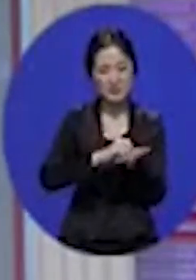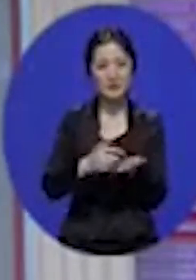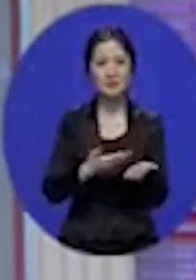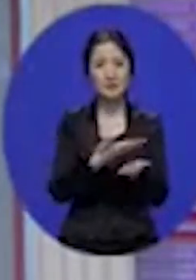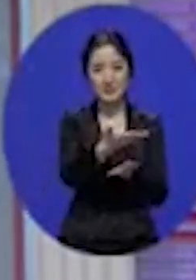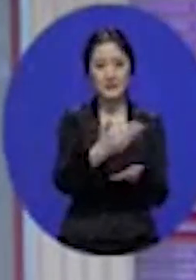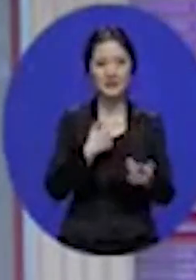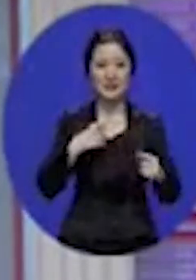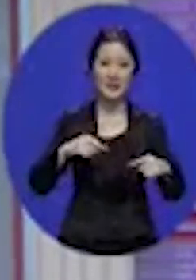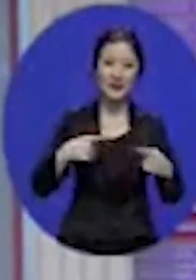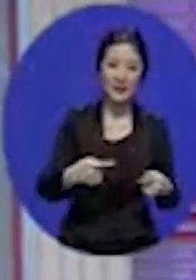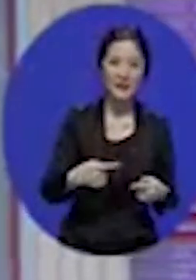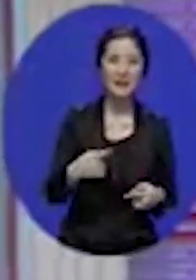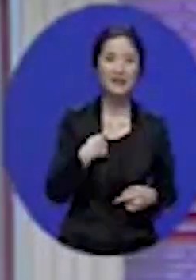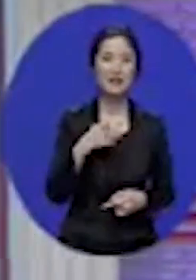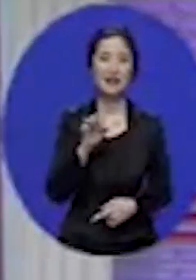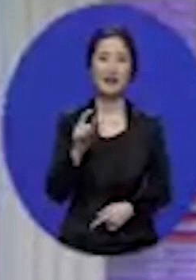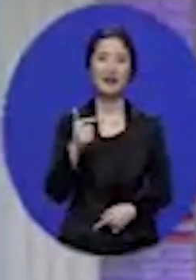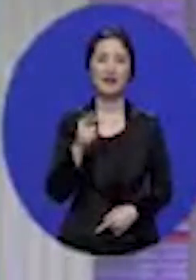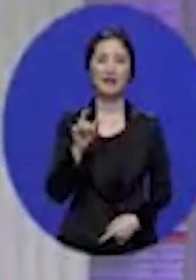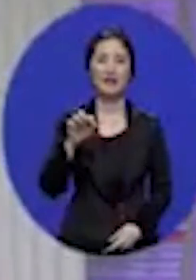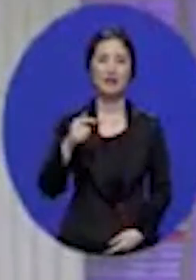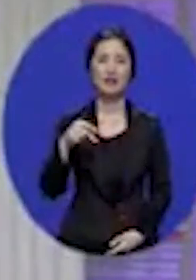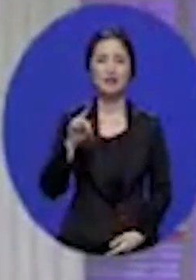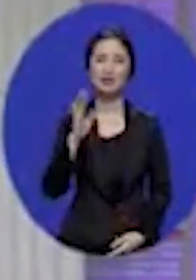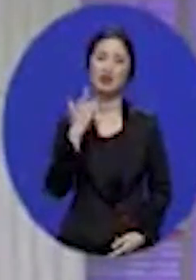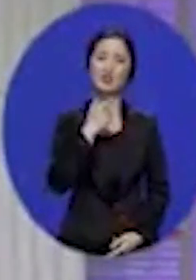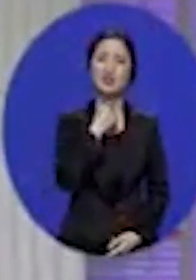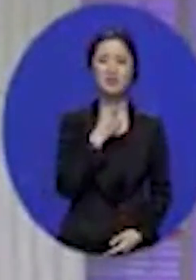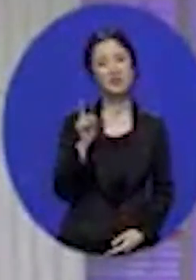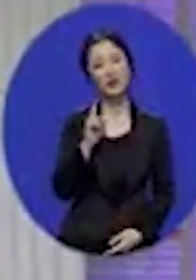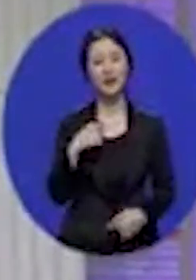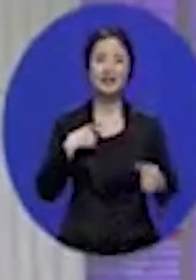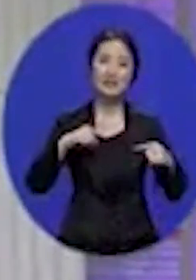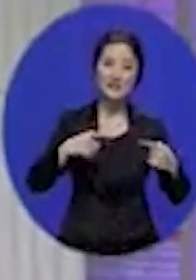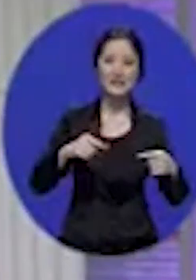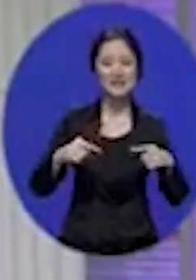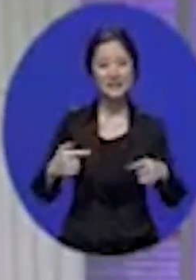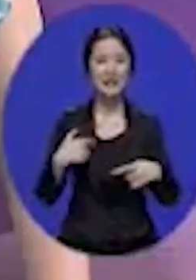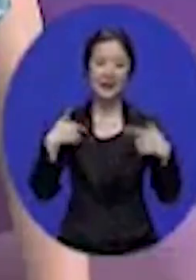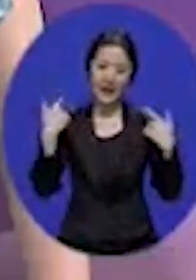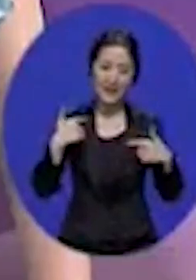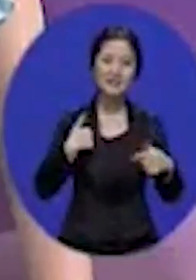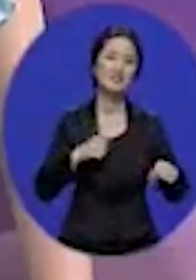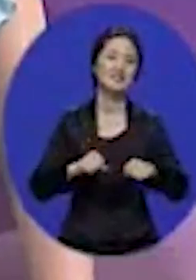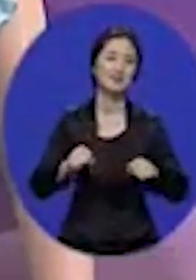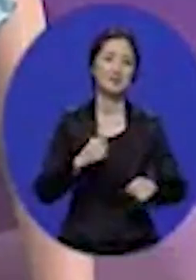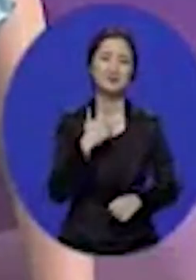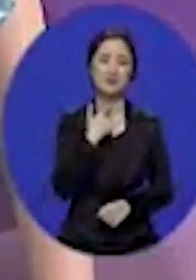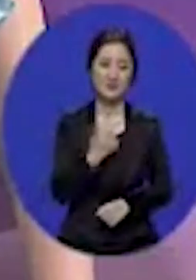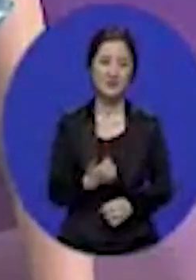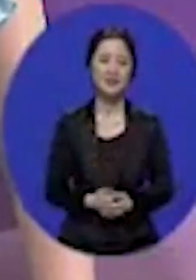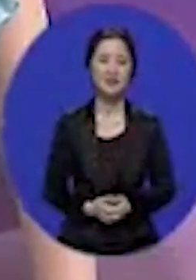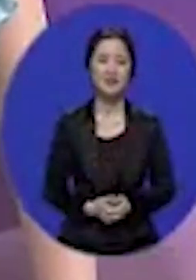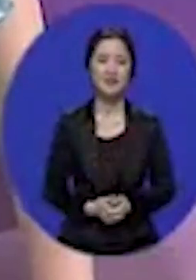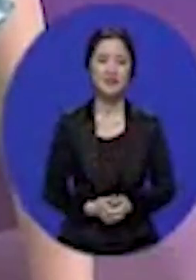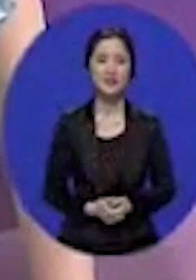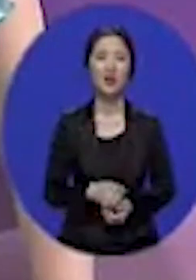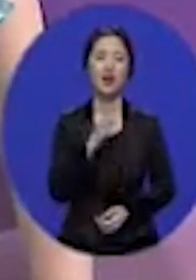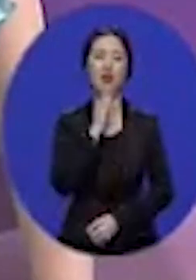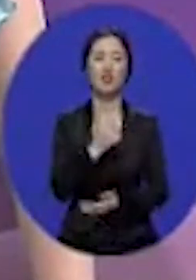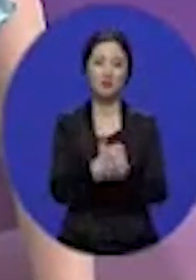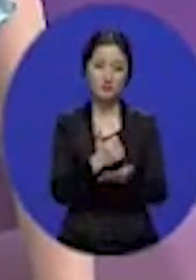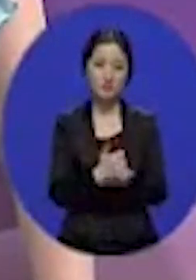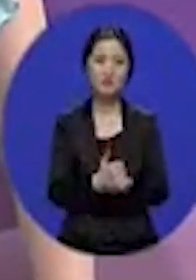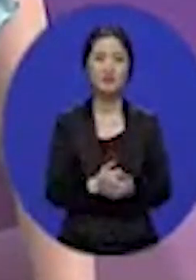또 출연해서 어머 저 아나운서 너무너무 되고 싶어요. 아나운서 어떻게 하면 될 수 있어요? 막 이러면 또 그분들이 이렇게 격려해주고 그래 너